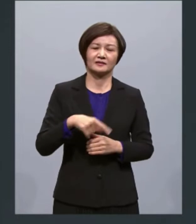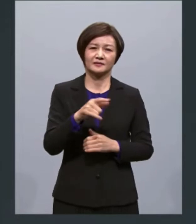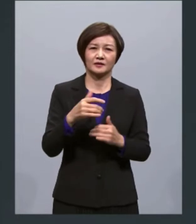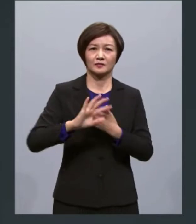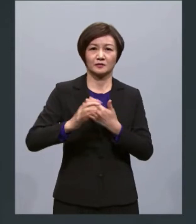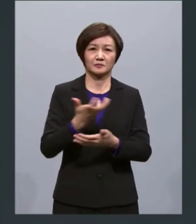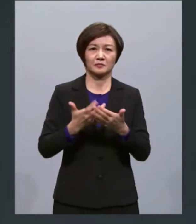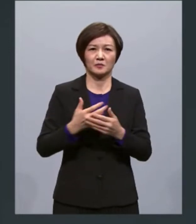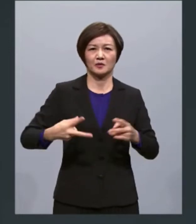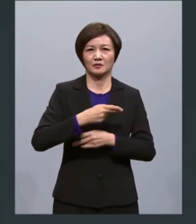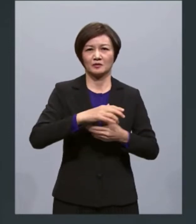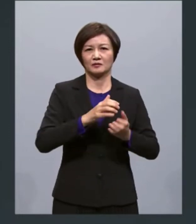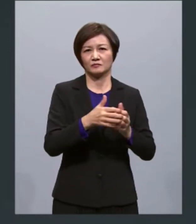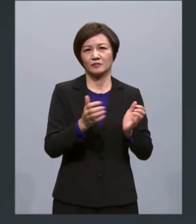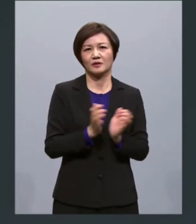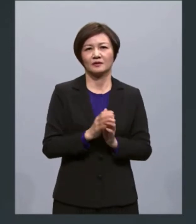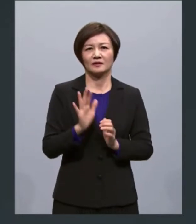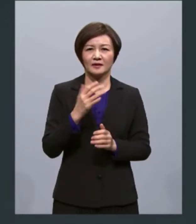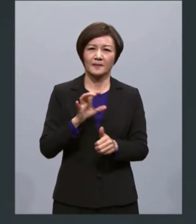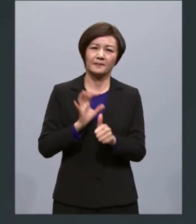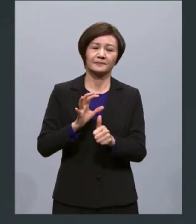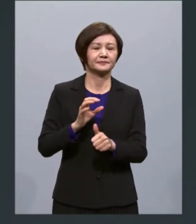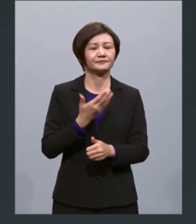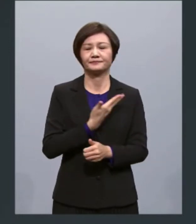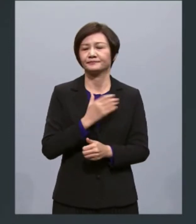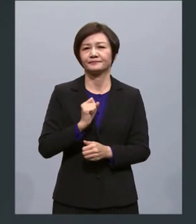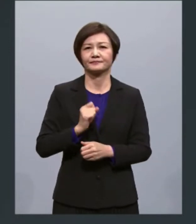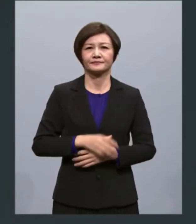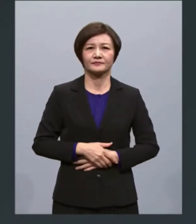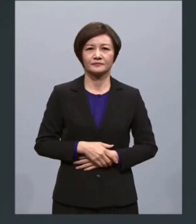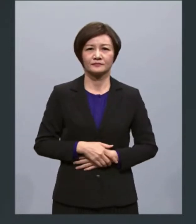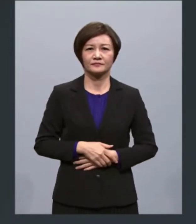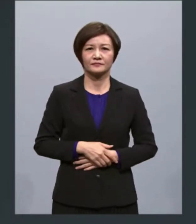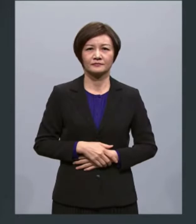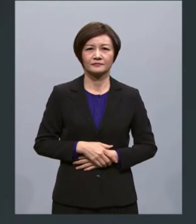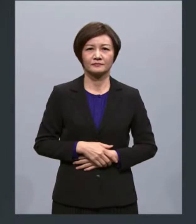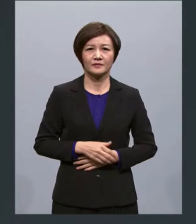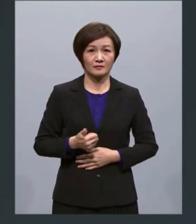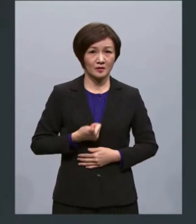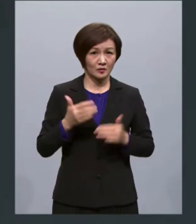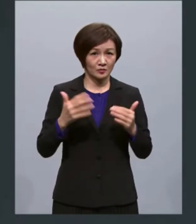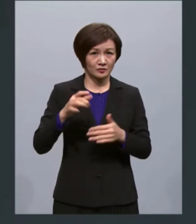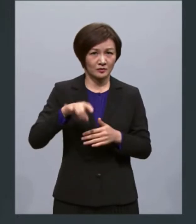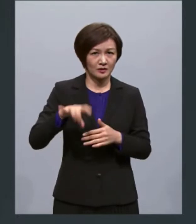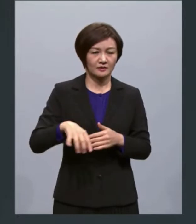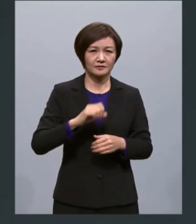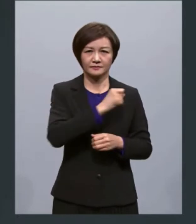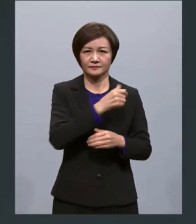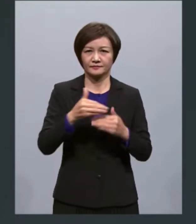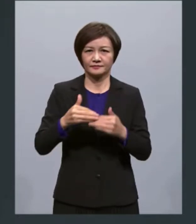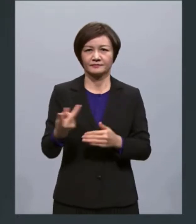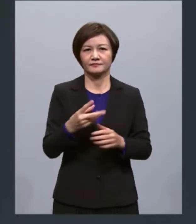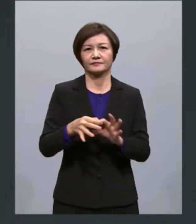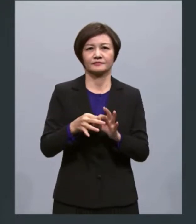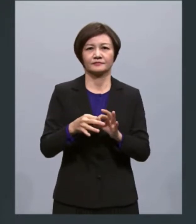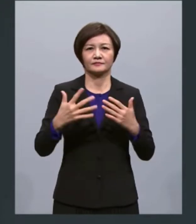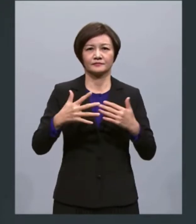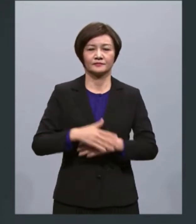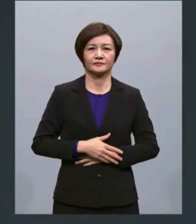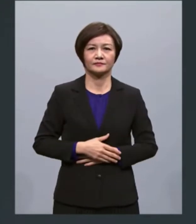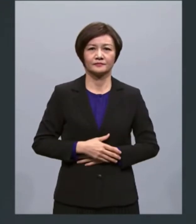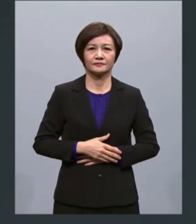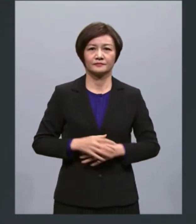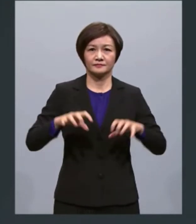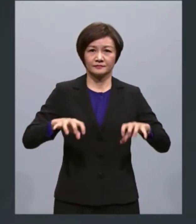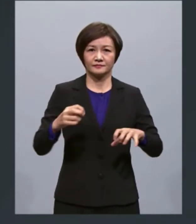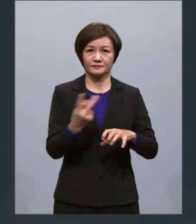部，但是我们也不忍苛责，因为真正的问题还是在台湾跟大陆的关系。目前两